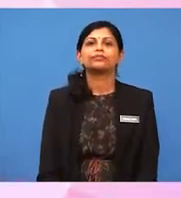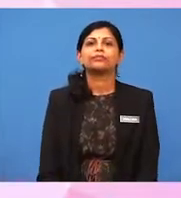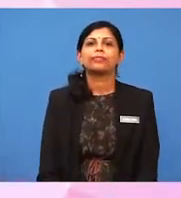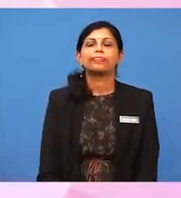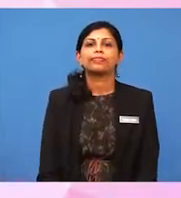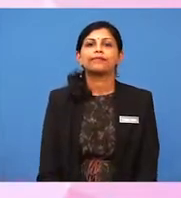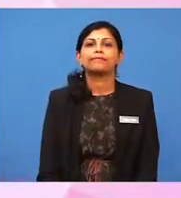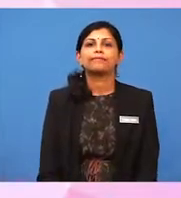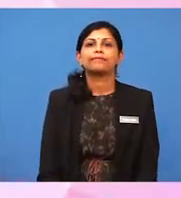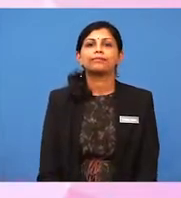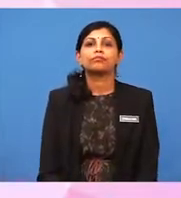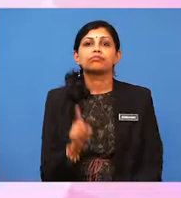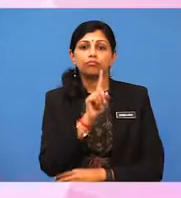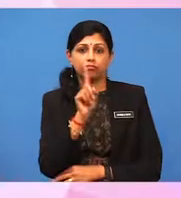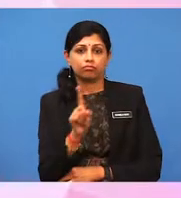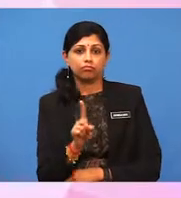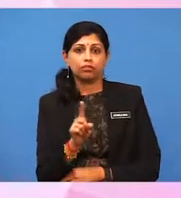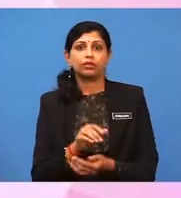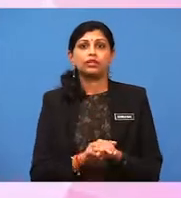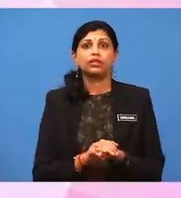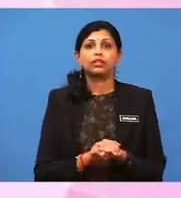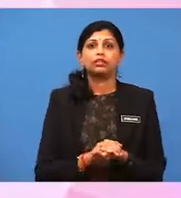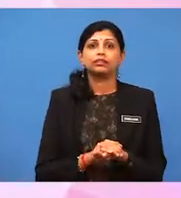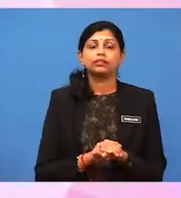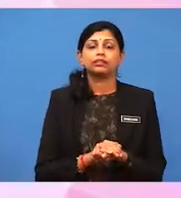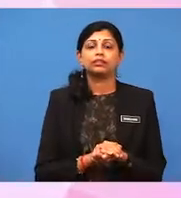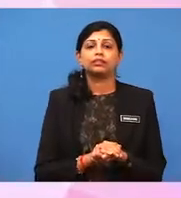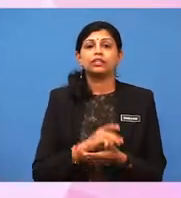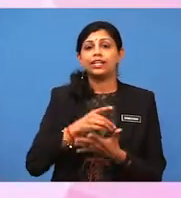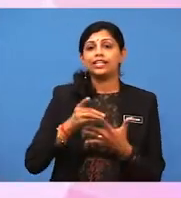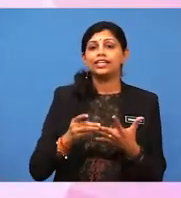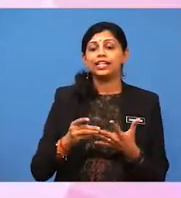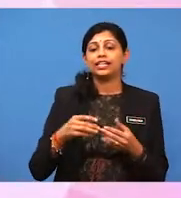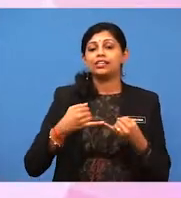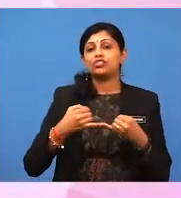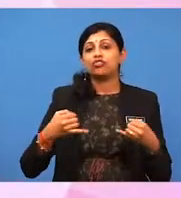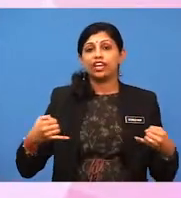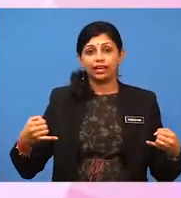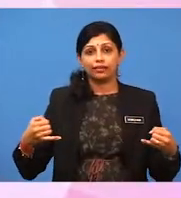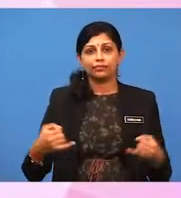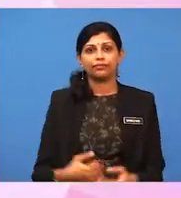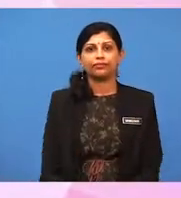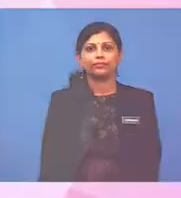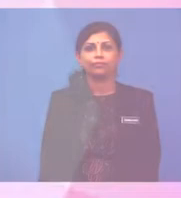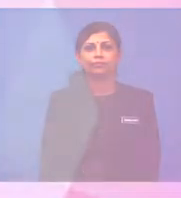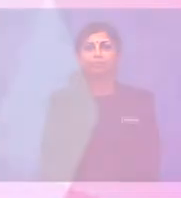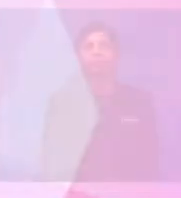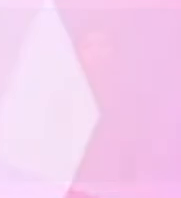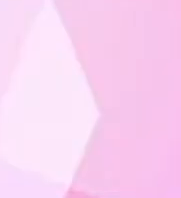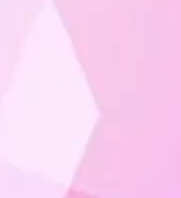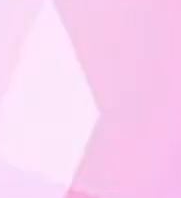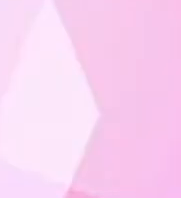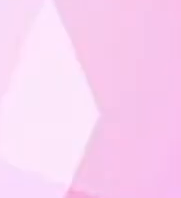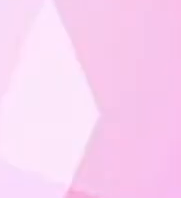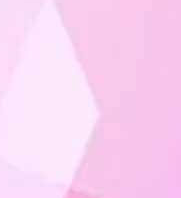Soalan seterusnya, manakah antara yang berikut merupakan jenis data string? A. X.